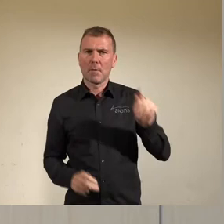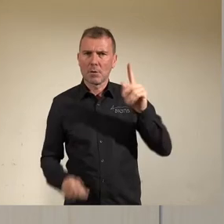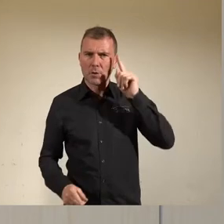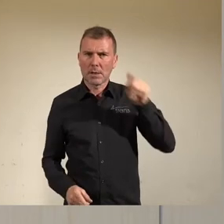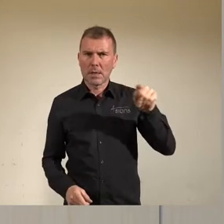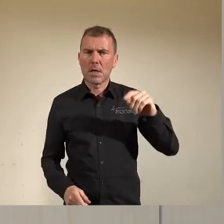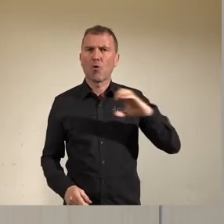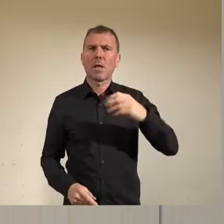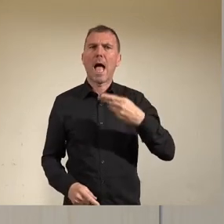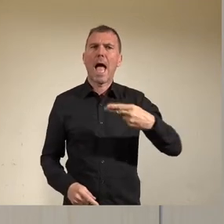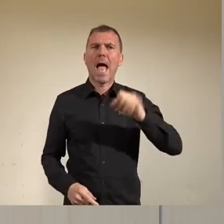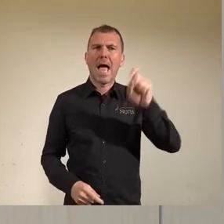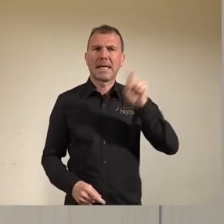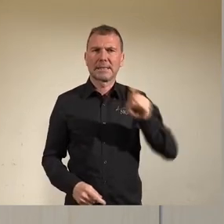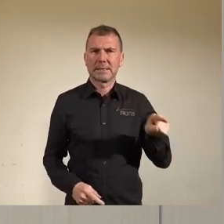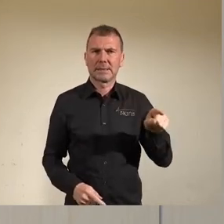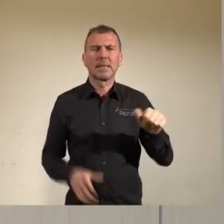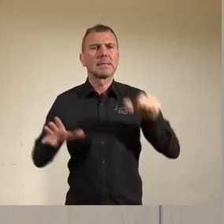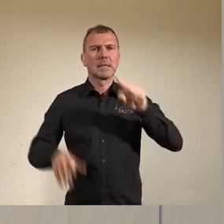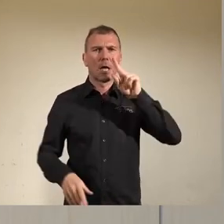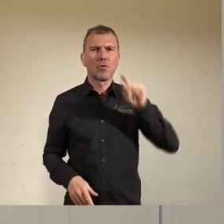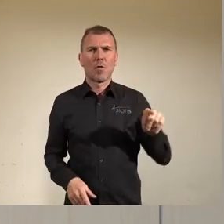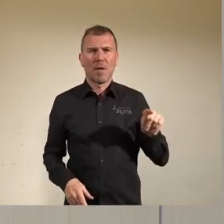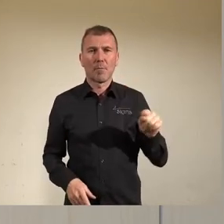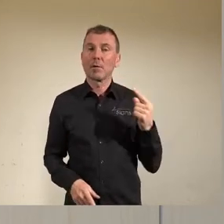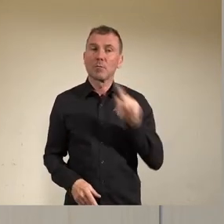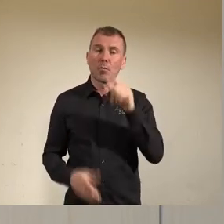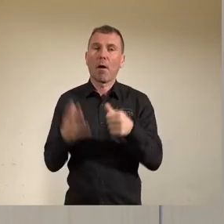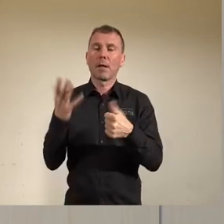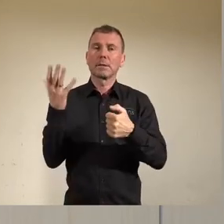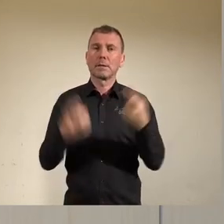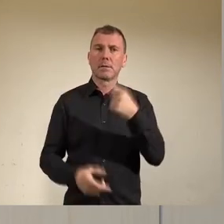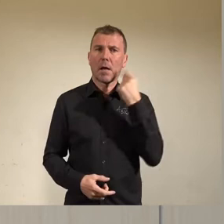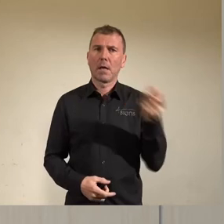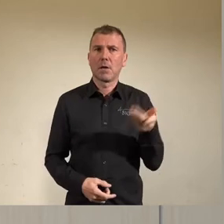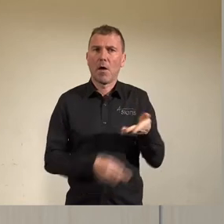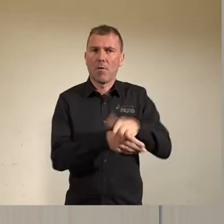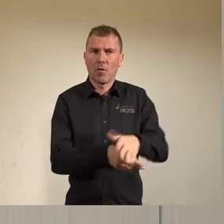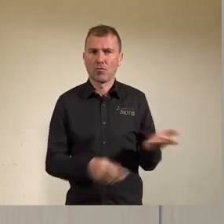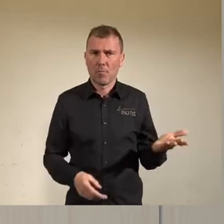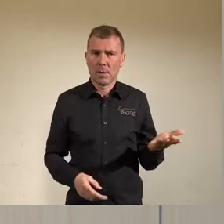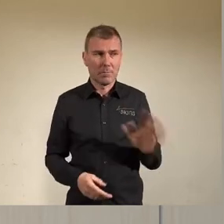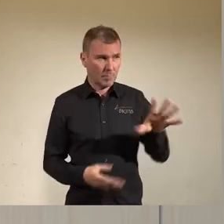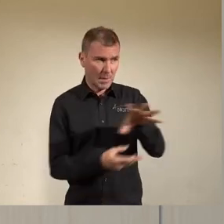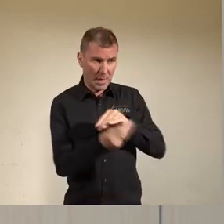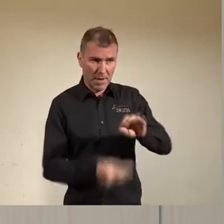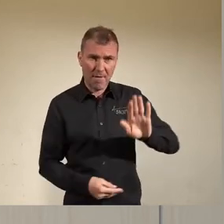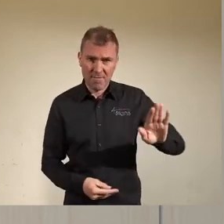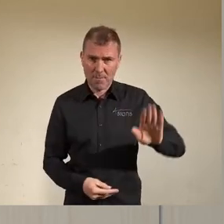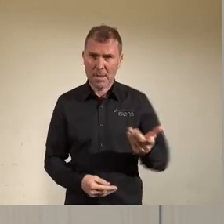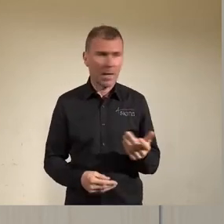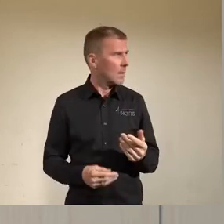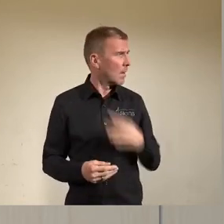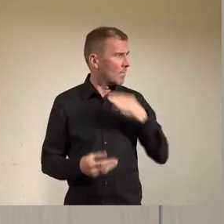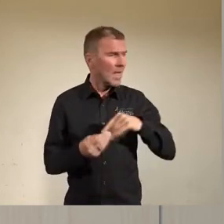Stadträtin Cordula Hess, die am 16. November mit nur 61 Jahren gestorben ist. Für ihre Familie, für viel